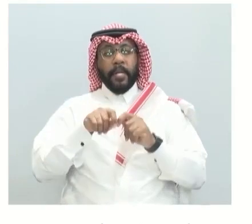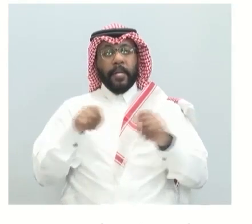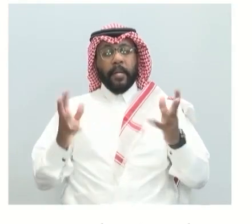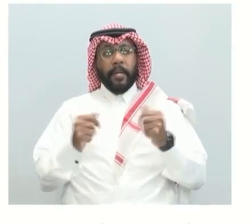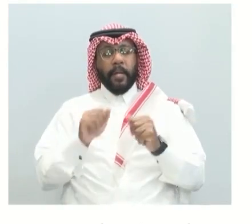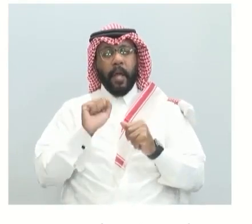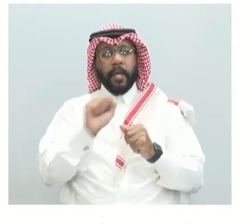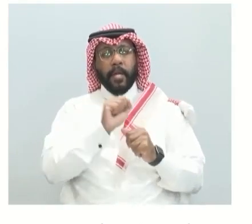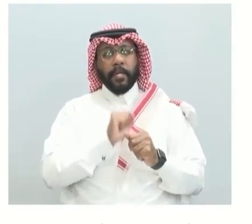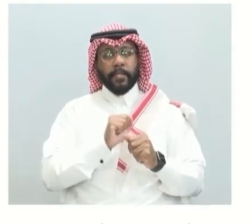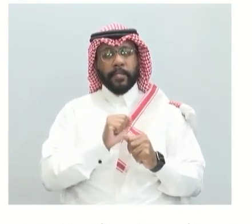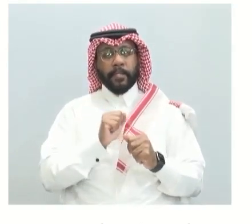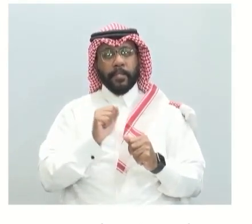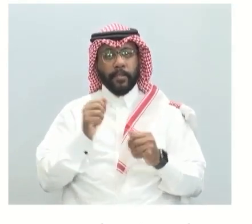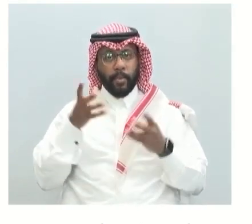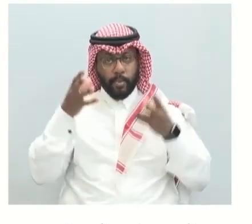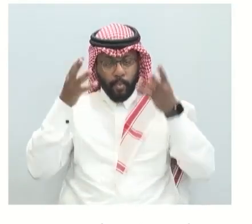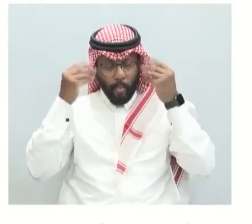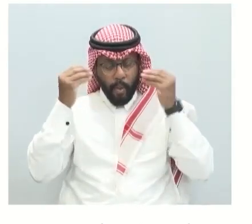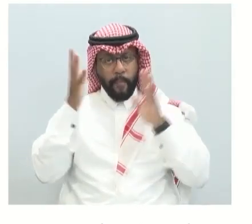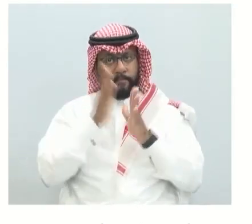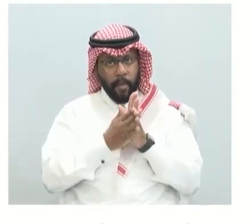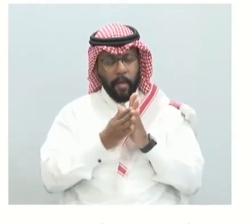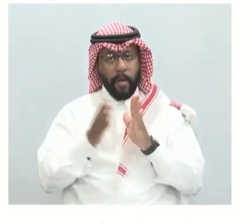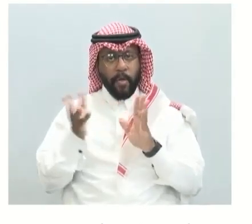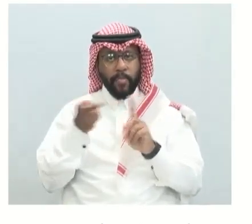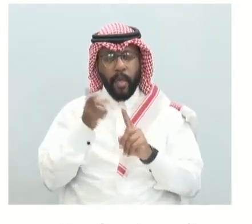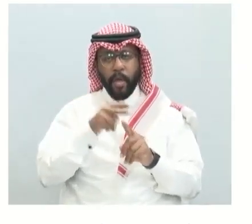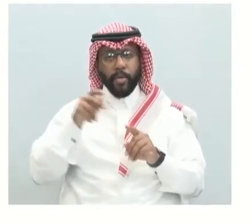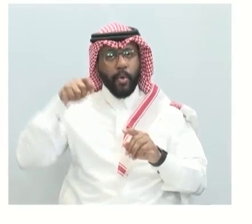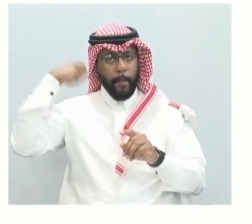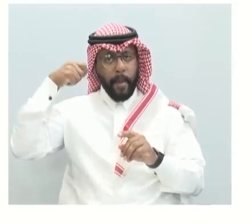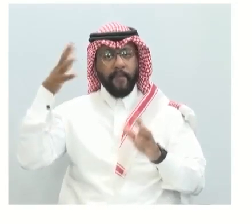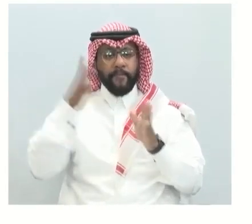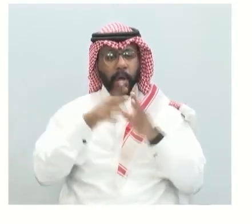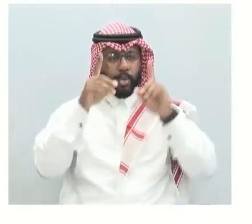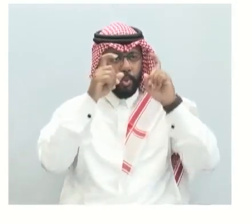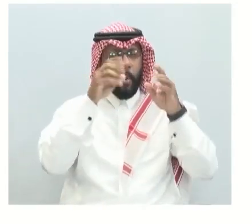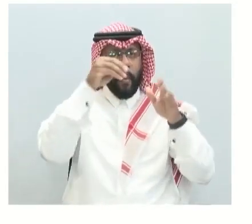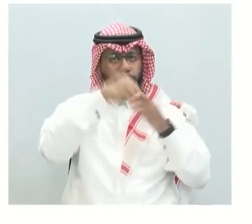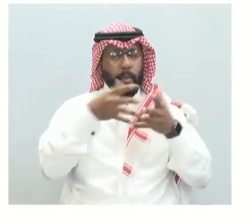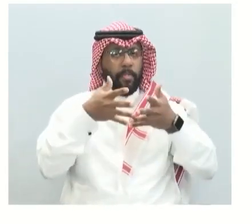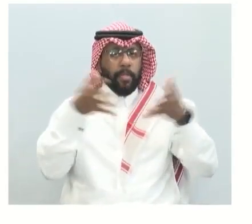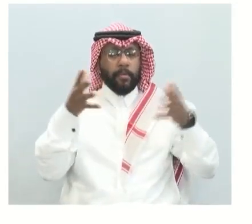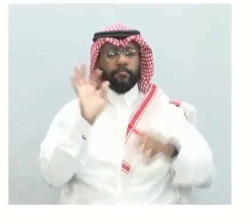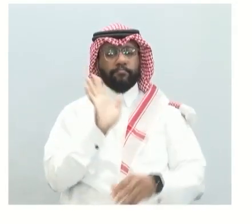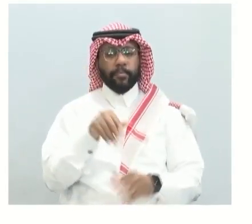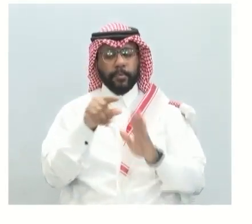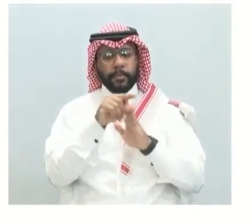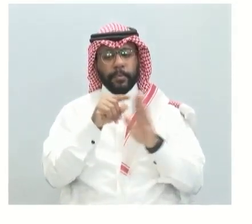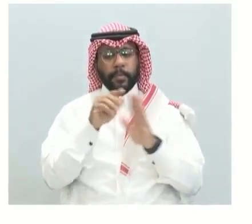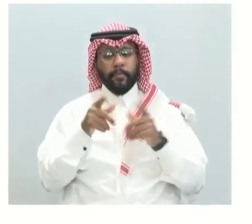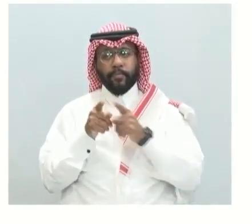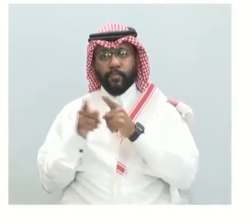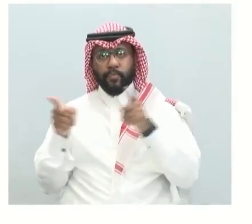بهذه الوحدات هي التي تستخدم لقياس حجم الملفات في ذاكره جهاز الحاسب وراينا عده انواع لهذه الوحدات ما